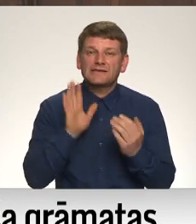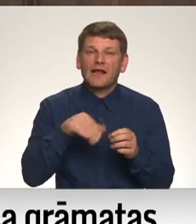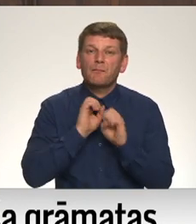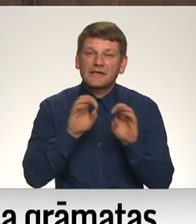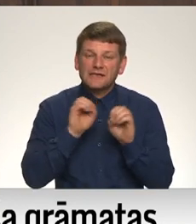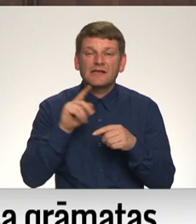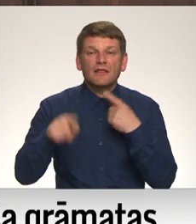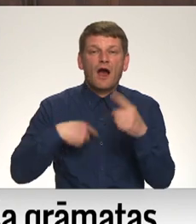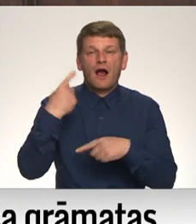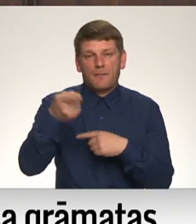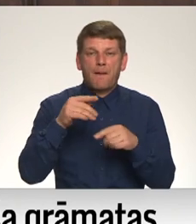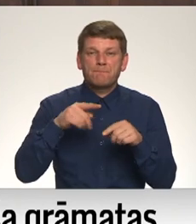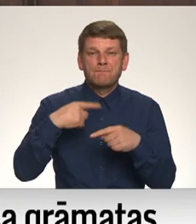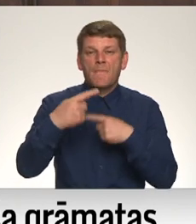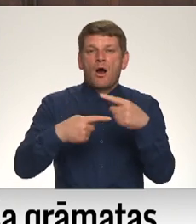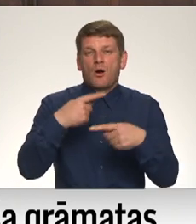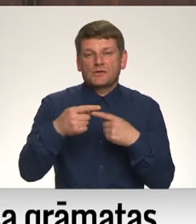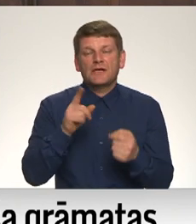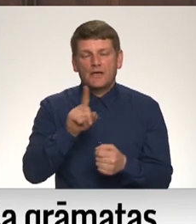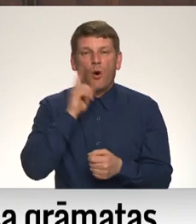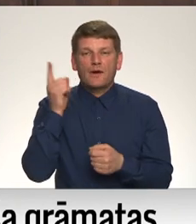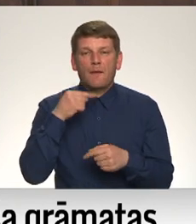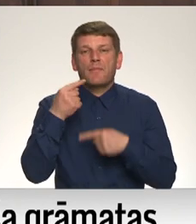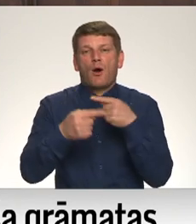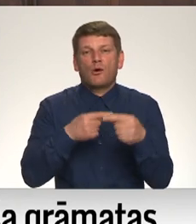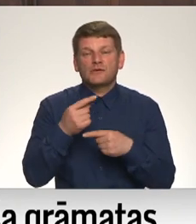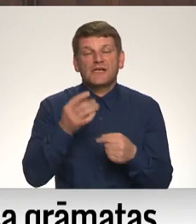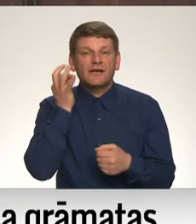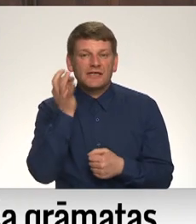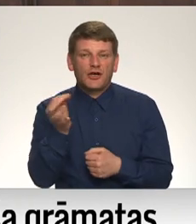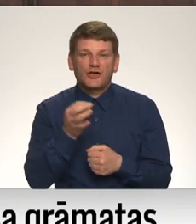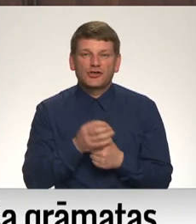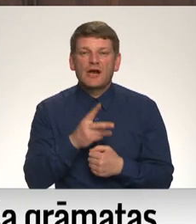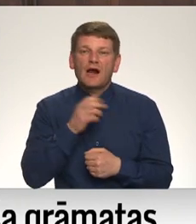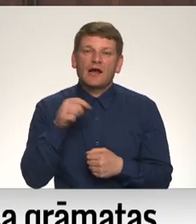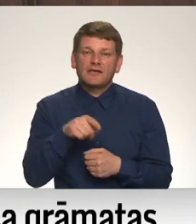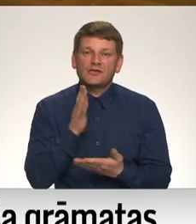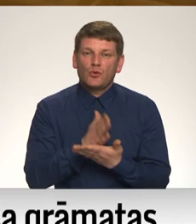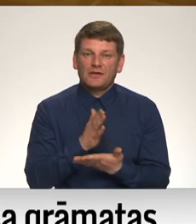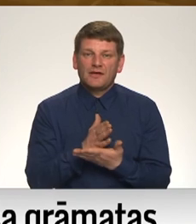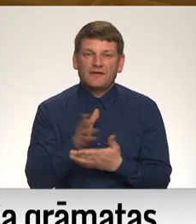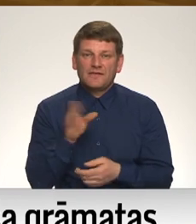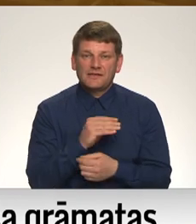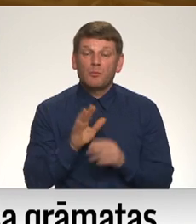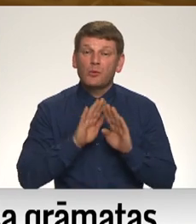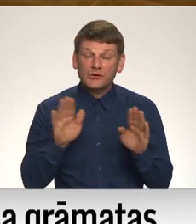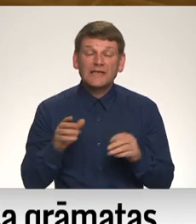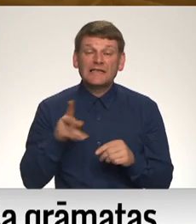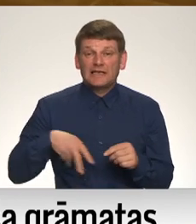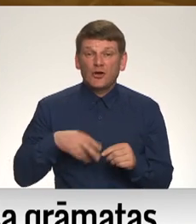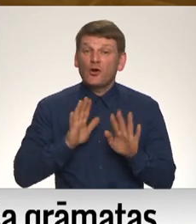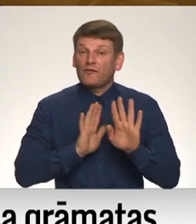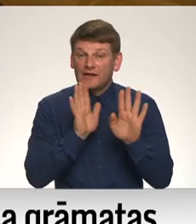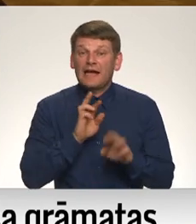pastāstītu nākamām paudzēm, jaunajai paudzēji tieši, kā tas notika viss. Muzeja direktors